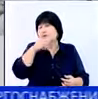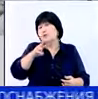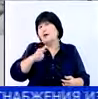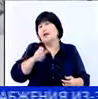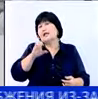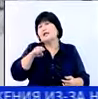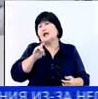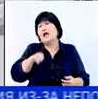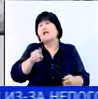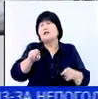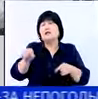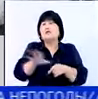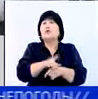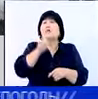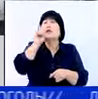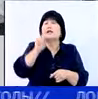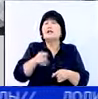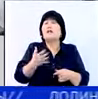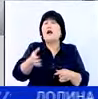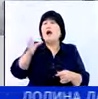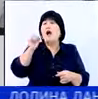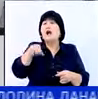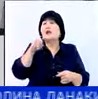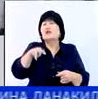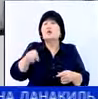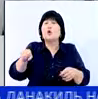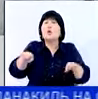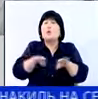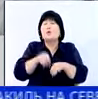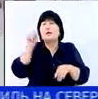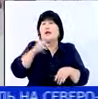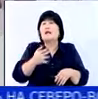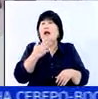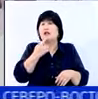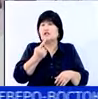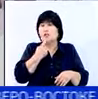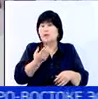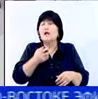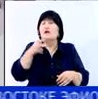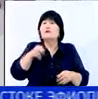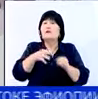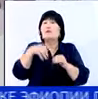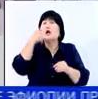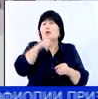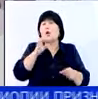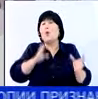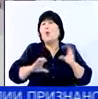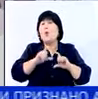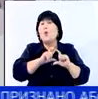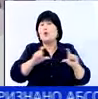магистранты как бы в совершенстве на академическом уровне владеть английским языком. И в 2015 году